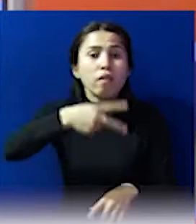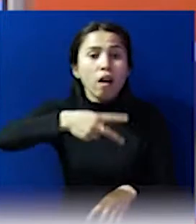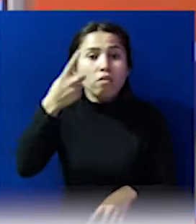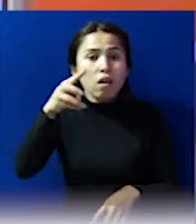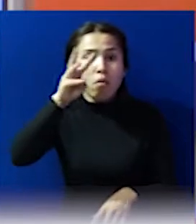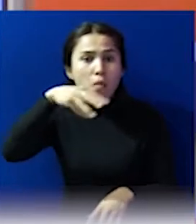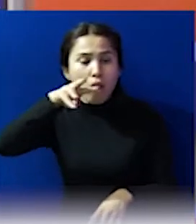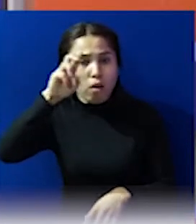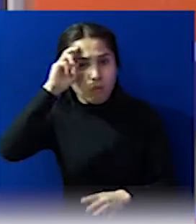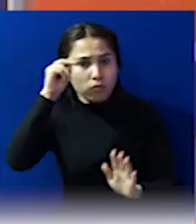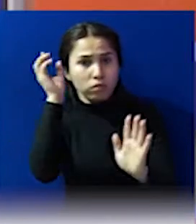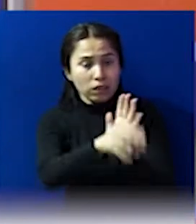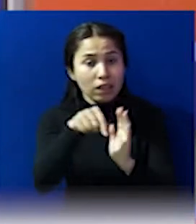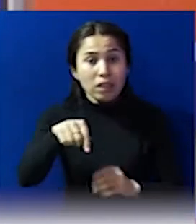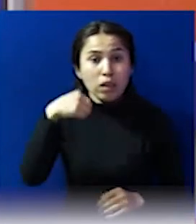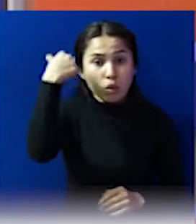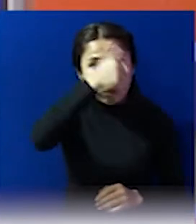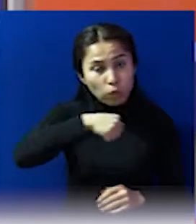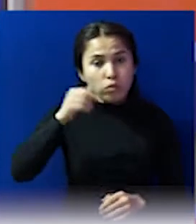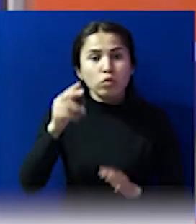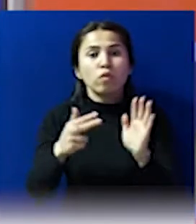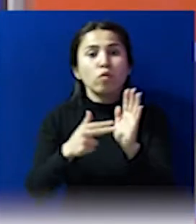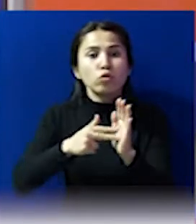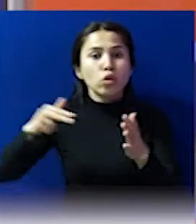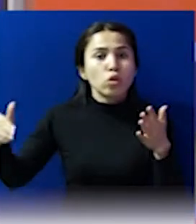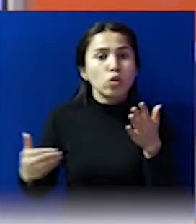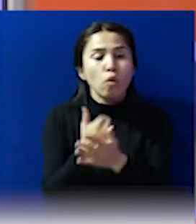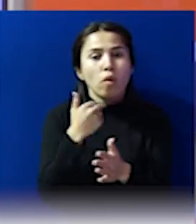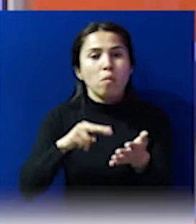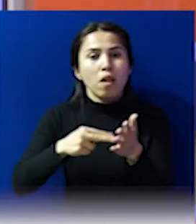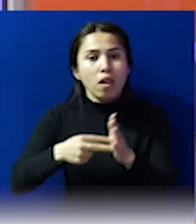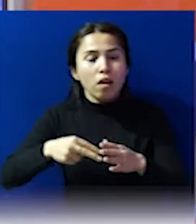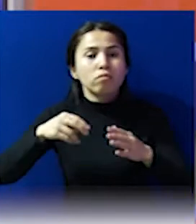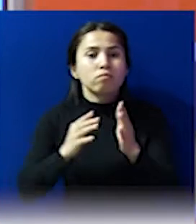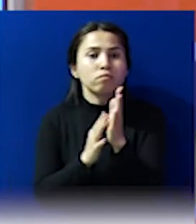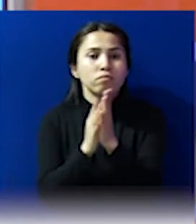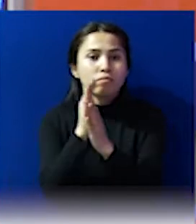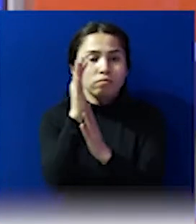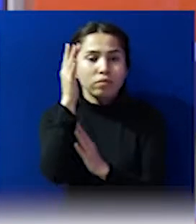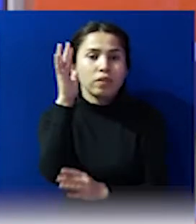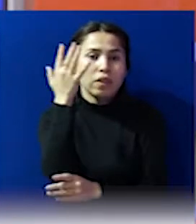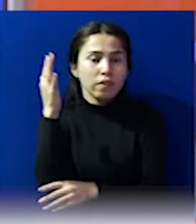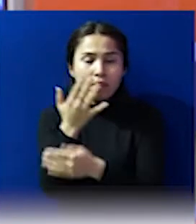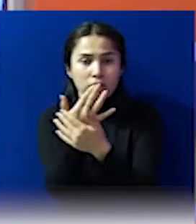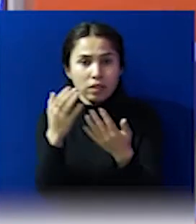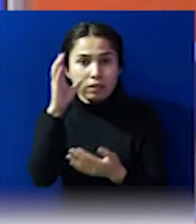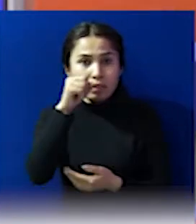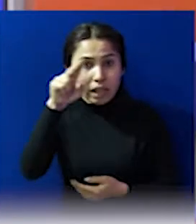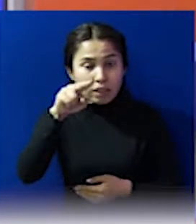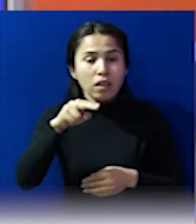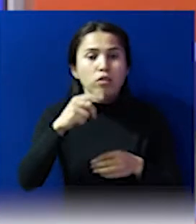На сегодняшний день для развития малого и среднего бизнеса в Казахстане оказывается всесторонняя поддержка и финансовая помощь